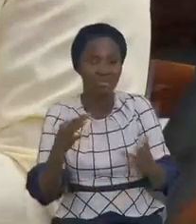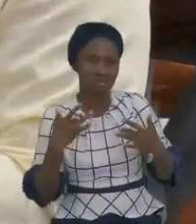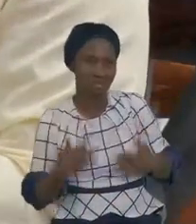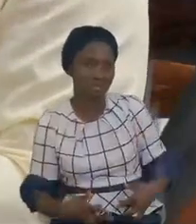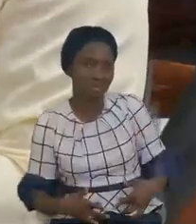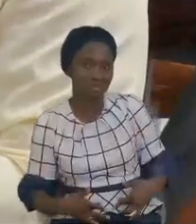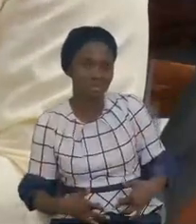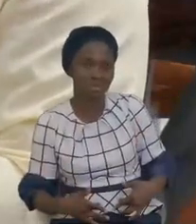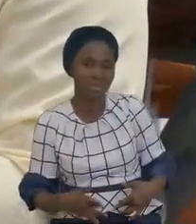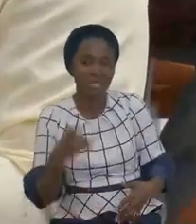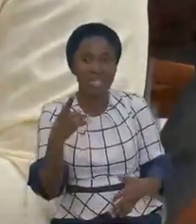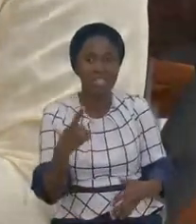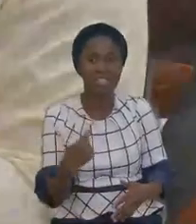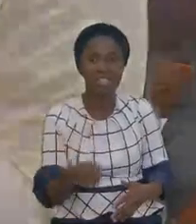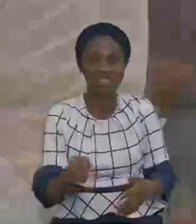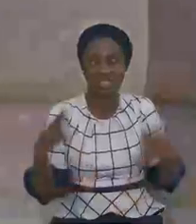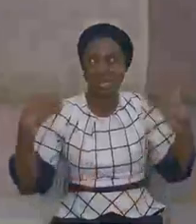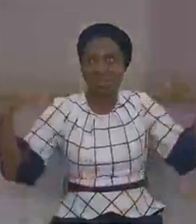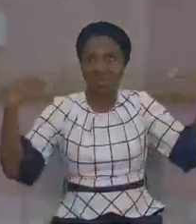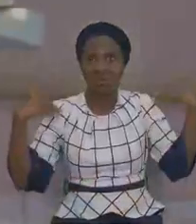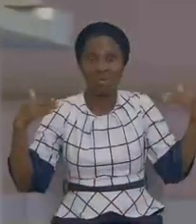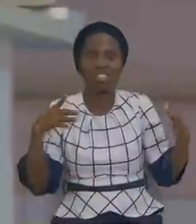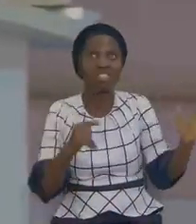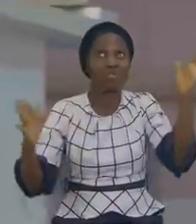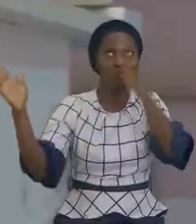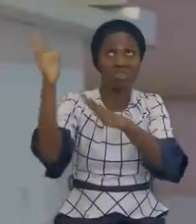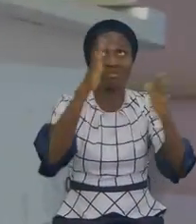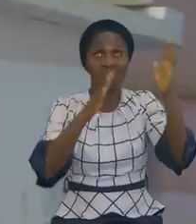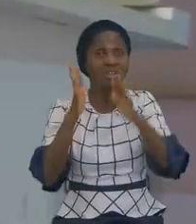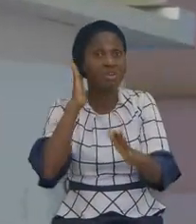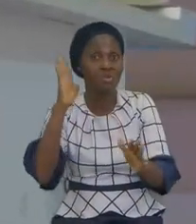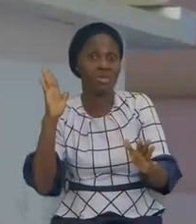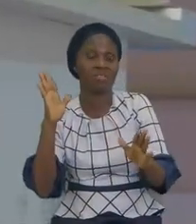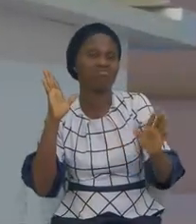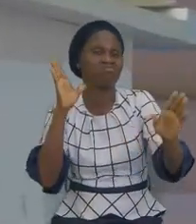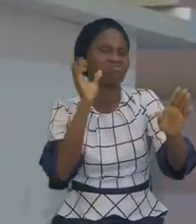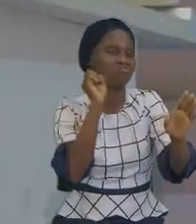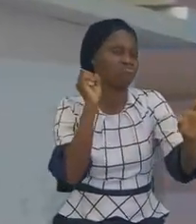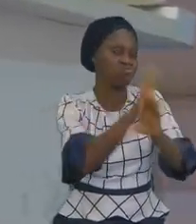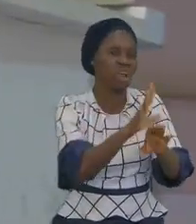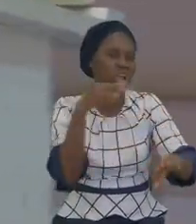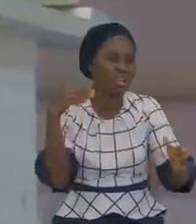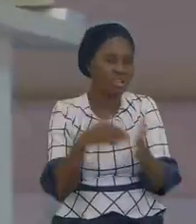contre moi, mais j'ai décidé